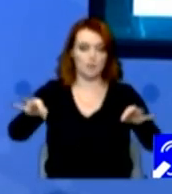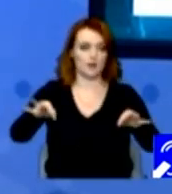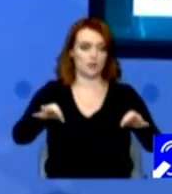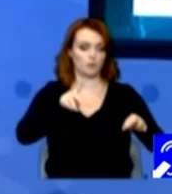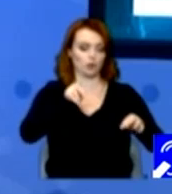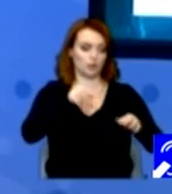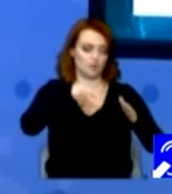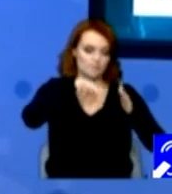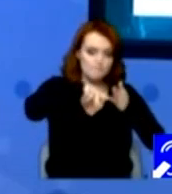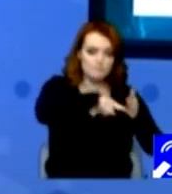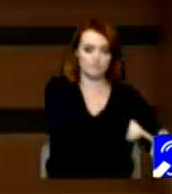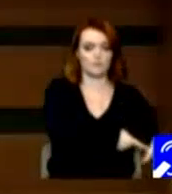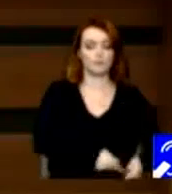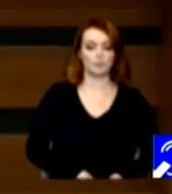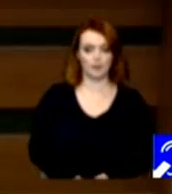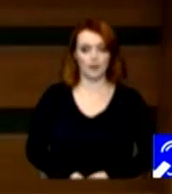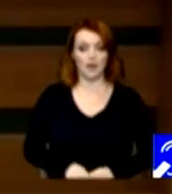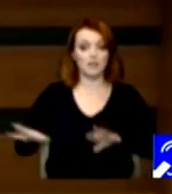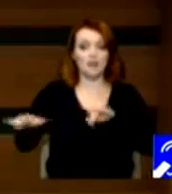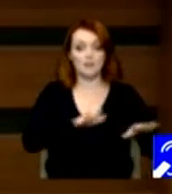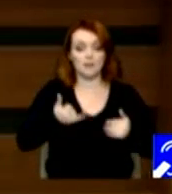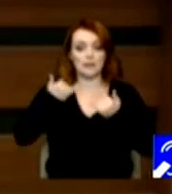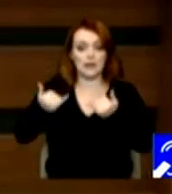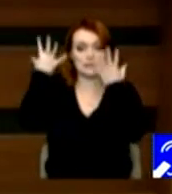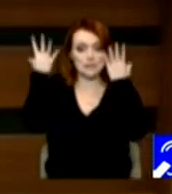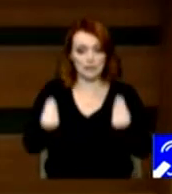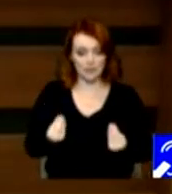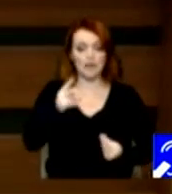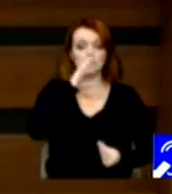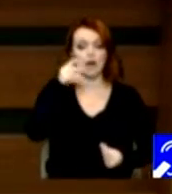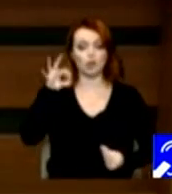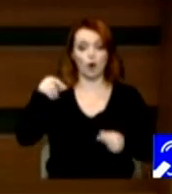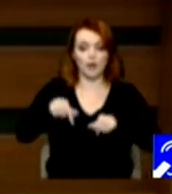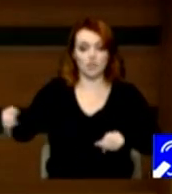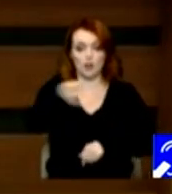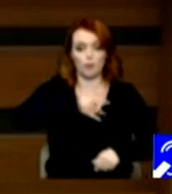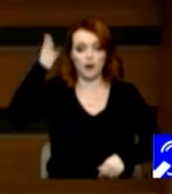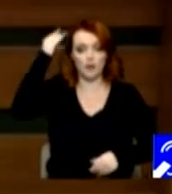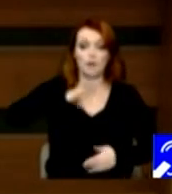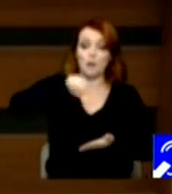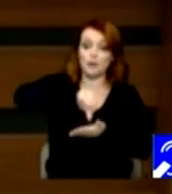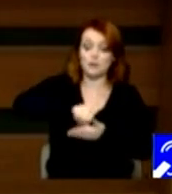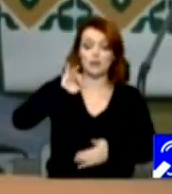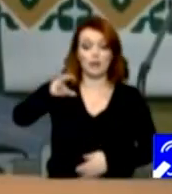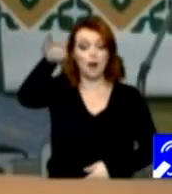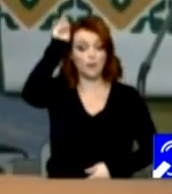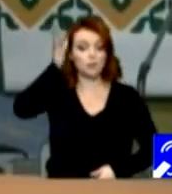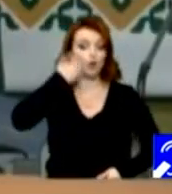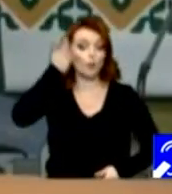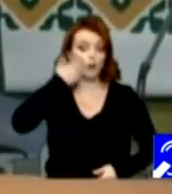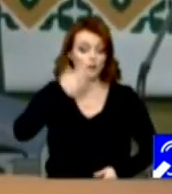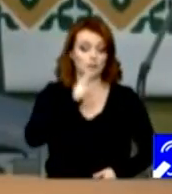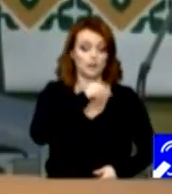sau constrângeri externe la evenimentul dedicat zilelor Nato în Republica Moldova a fost prezent și ambasadorul României